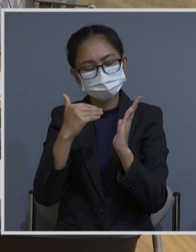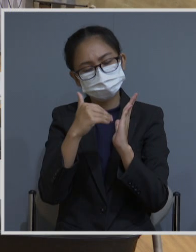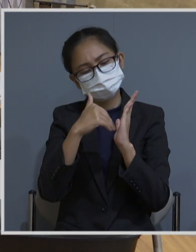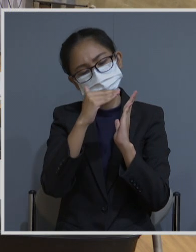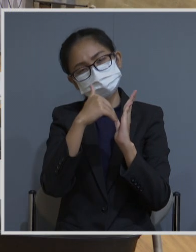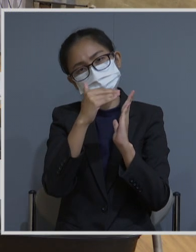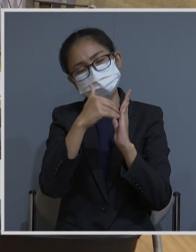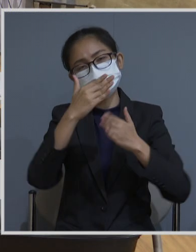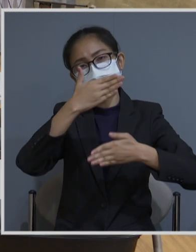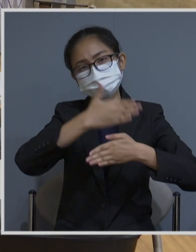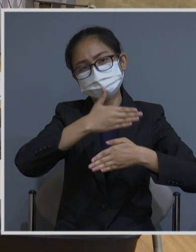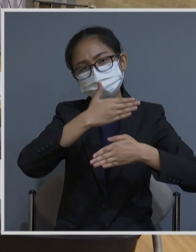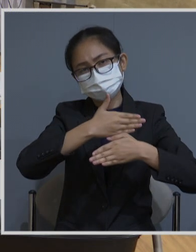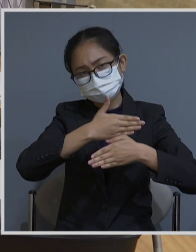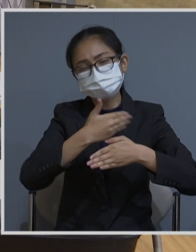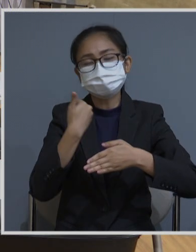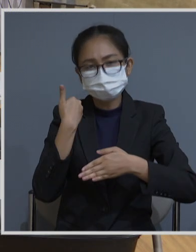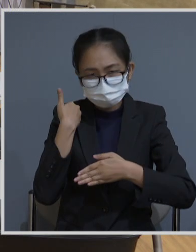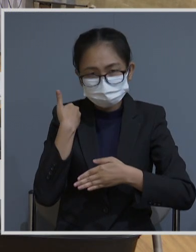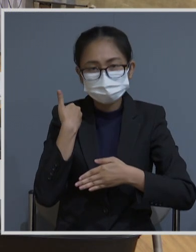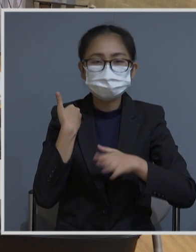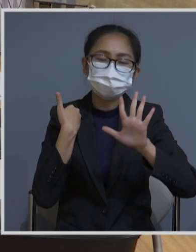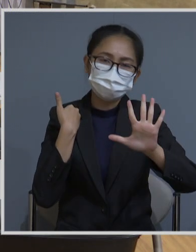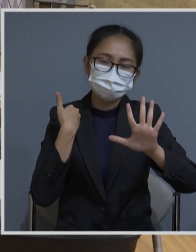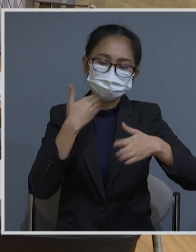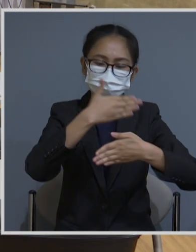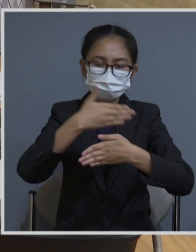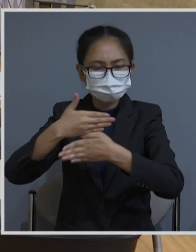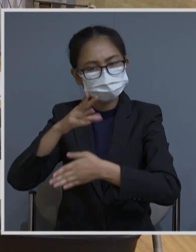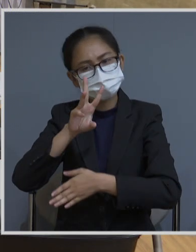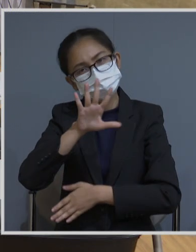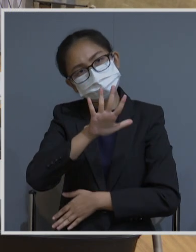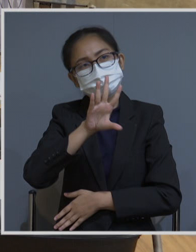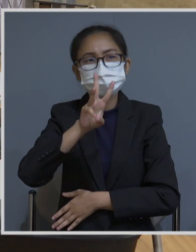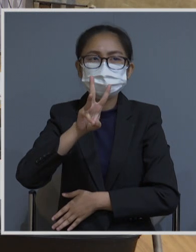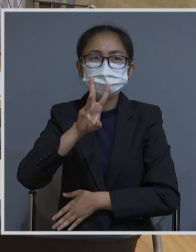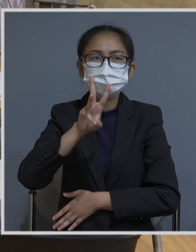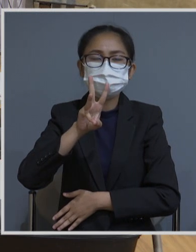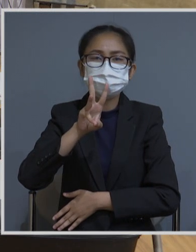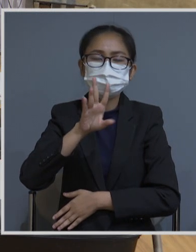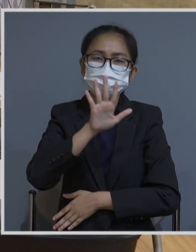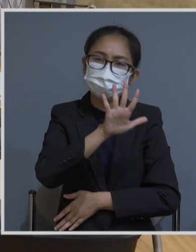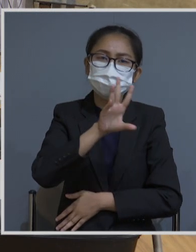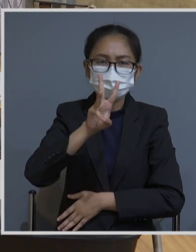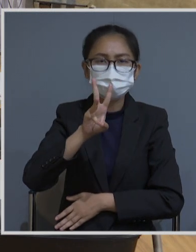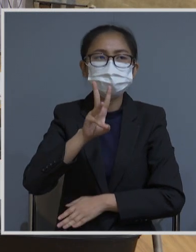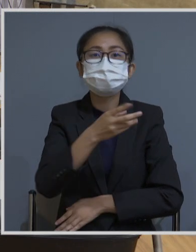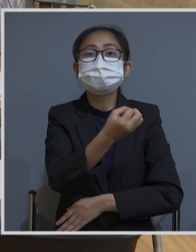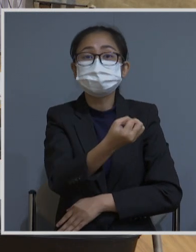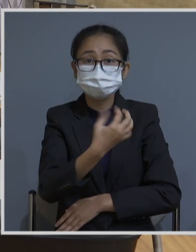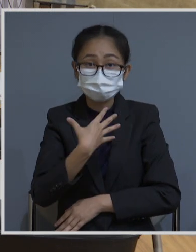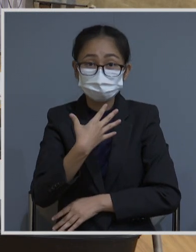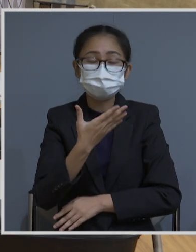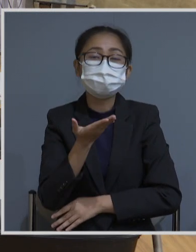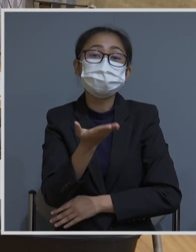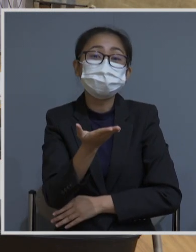อาจจะมีฝายชะลอน้ำเอ่อ 5จุดและ6665แห่ง 6แห่งอย่างที่ท่านรัก